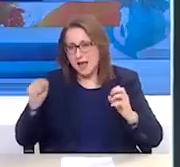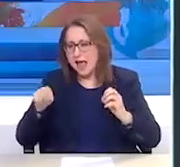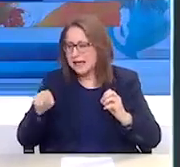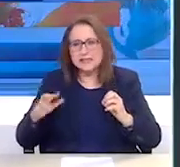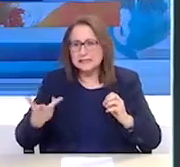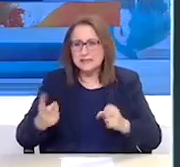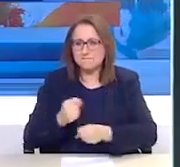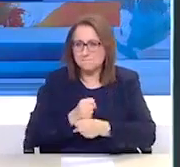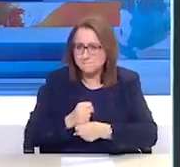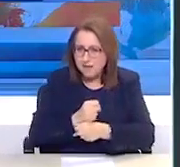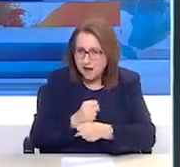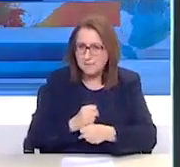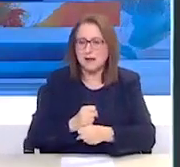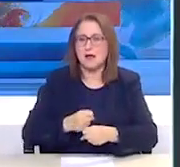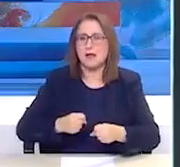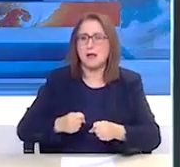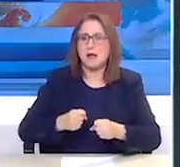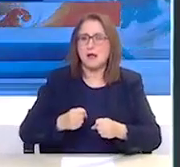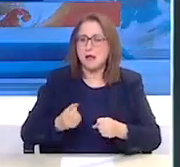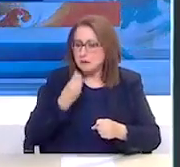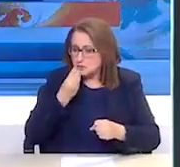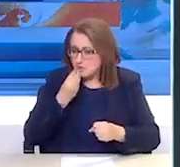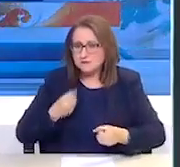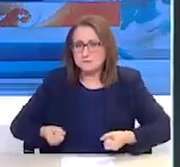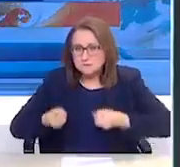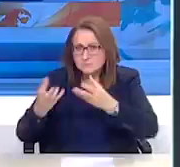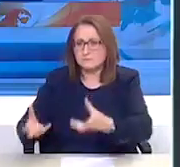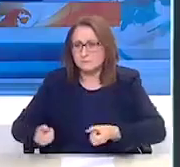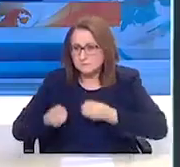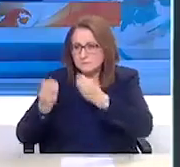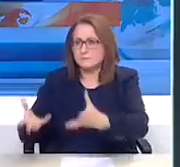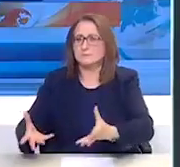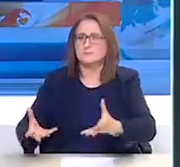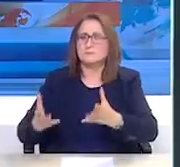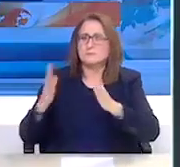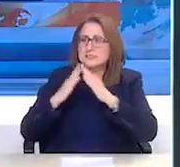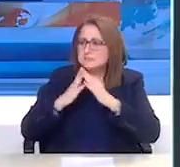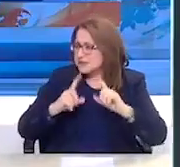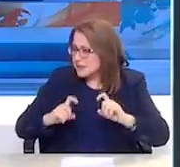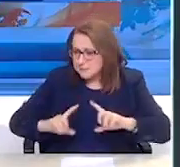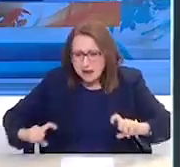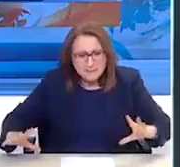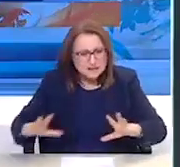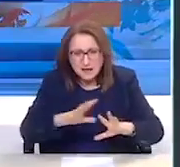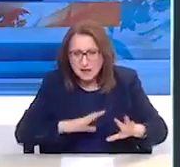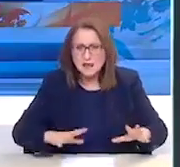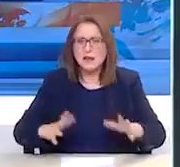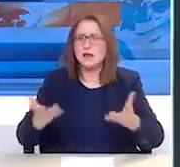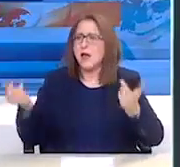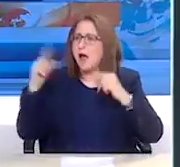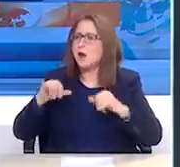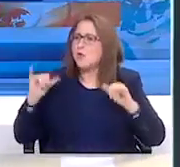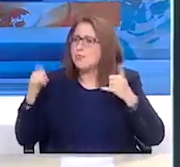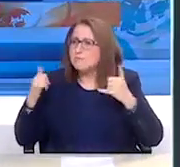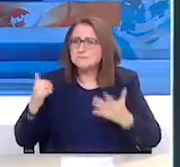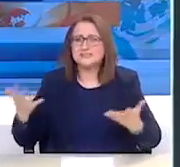φάρμακα, είδη πρώτης ανάγκης και ατομικής προστασίας, εξοπλισμού στέγασης, καθώς και υπηρεσίες, όπως δράση δημιουργικής απασχόλησης και ψυχαγωγίας